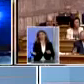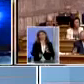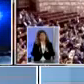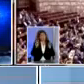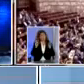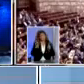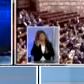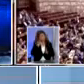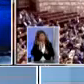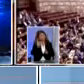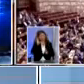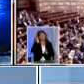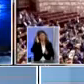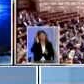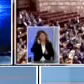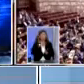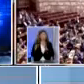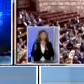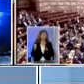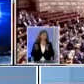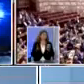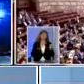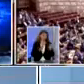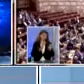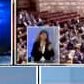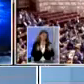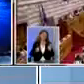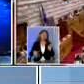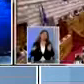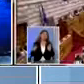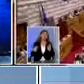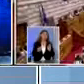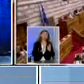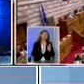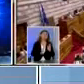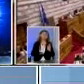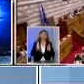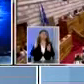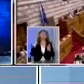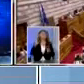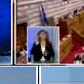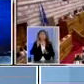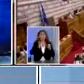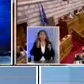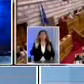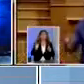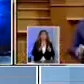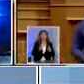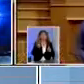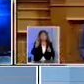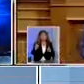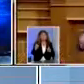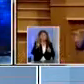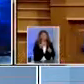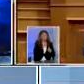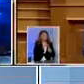Έτσι γίνεται στο εξωτερικό οι συνεργασίες. Όχι, έλα εδώ Λεβέντη, πάρε αυτά τα υπουργεία και βούλωσε το από εκεί και πέρα. Καταλάβατε. Στο